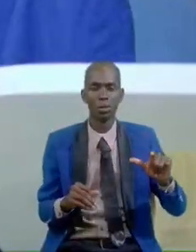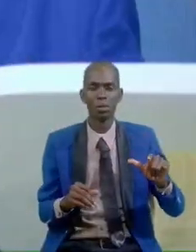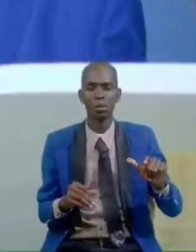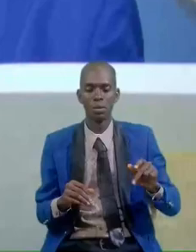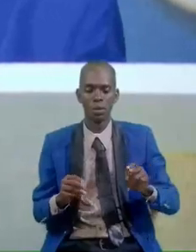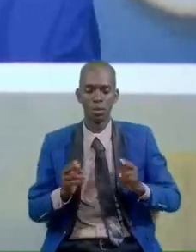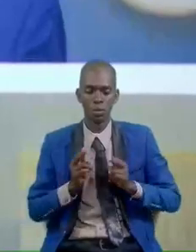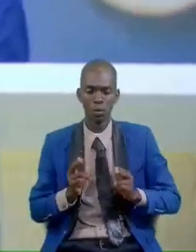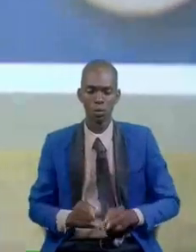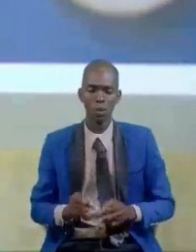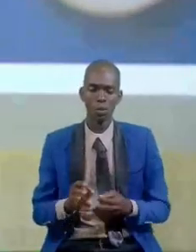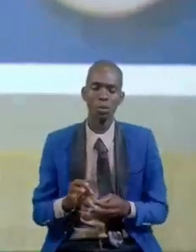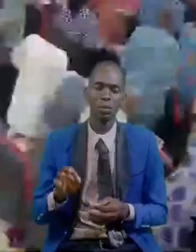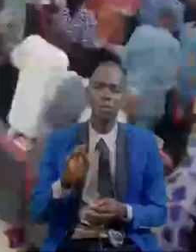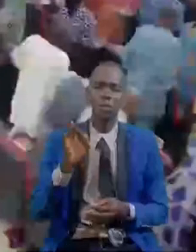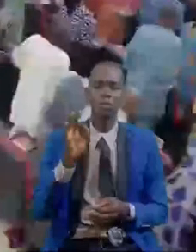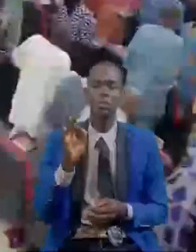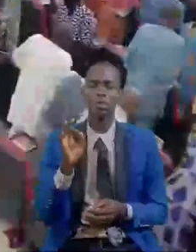De l'esprit humain dépravé?